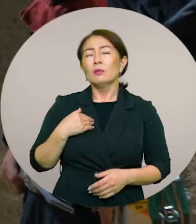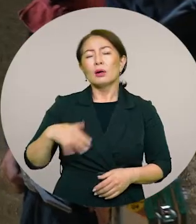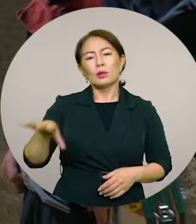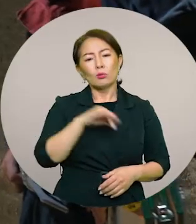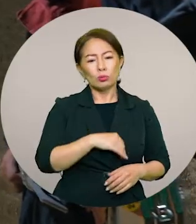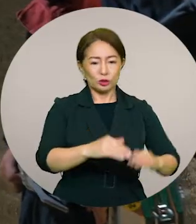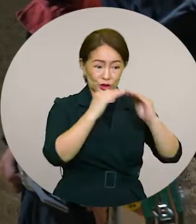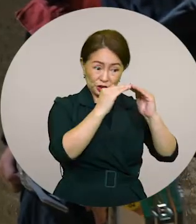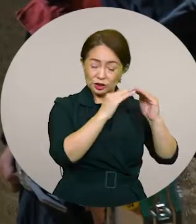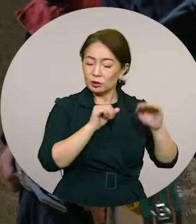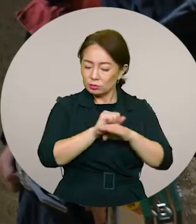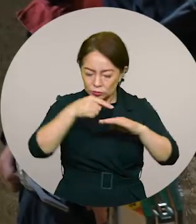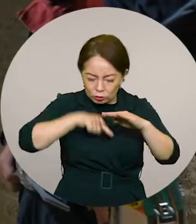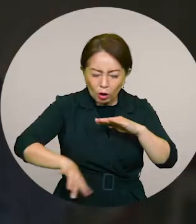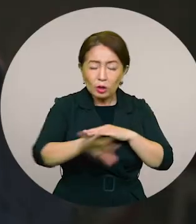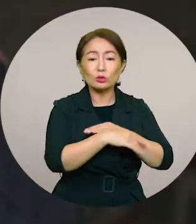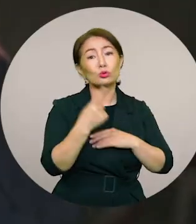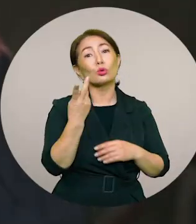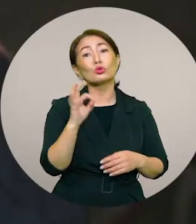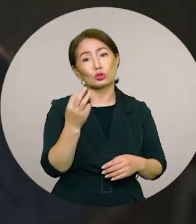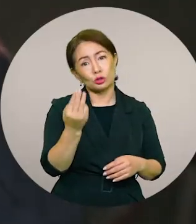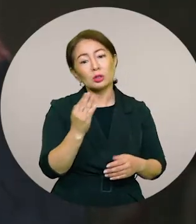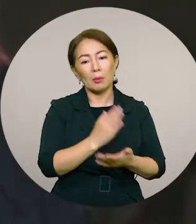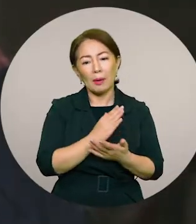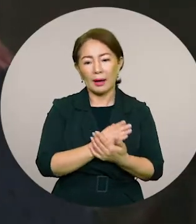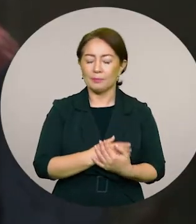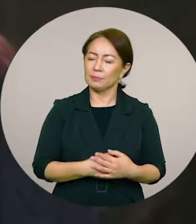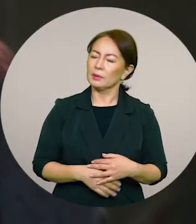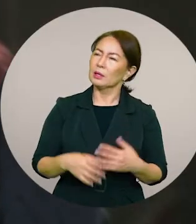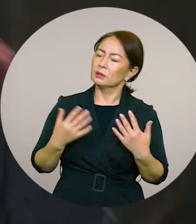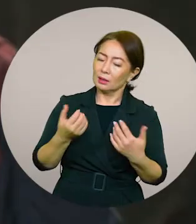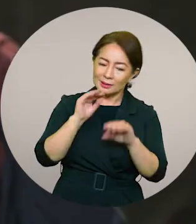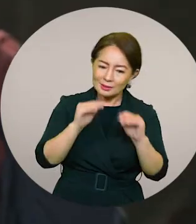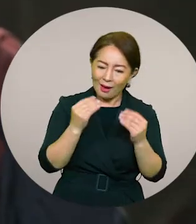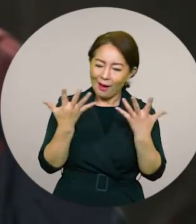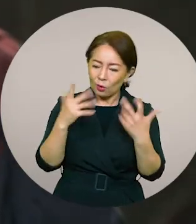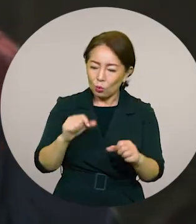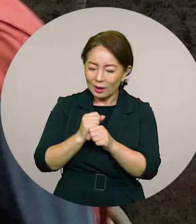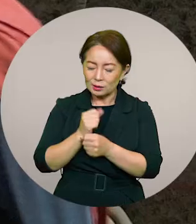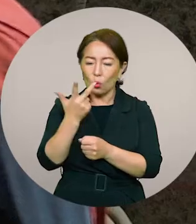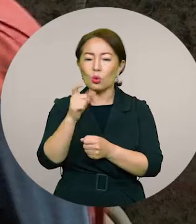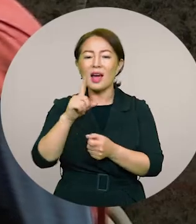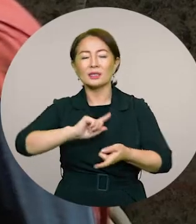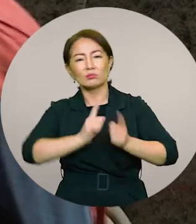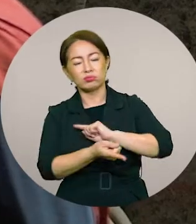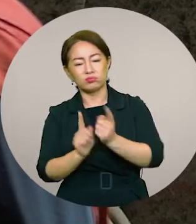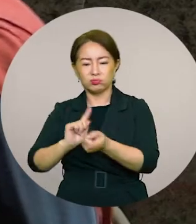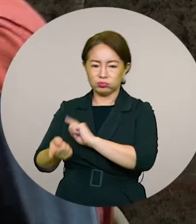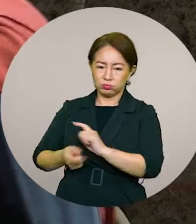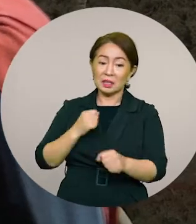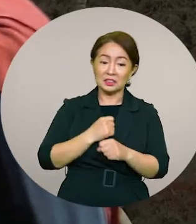орчим аврагчийг ерөнхийдөө биелсэн байгаа юм. Аврах багийг сургадаг нэг 10 одоо ажилтан би 3 жилийн тохиолдож ажилладаг. Надад нэг